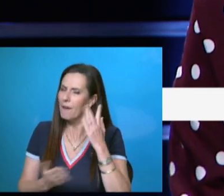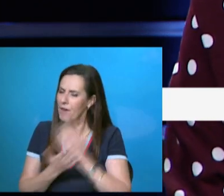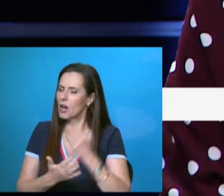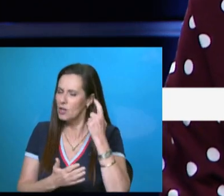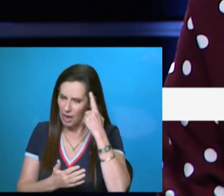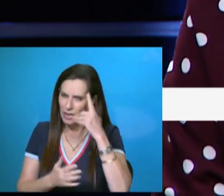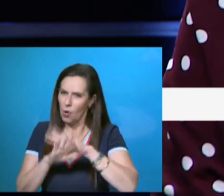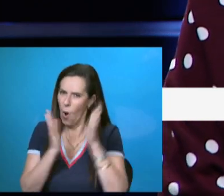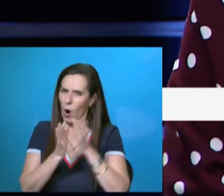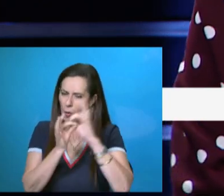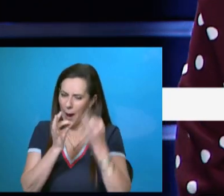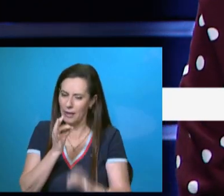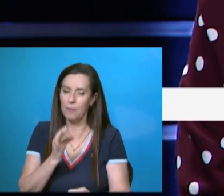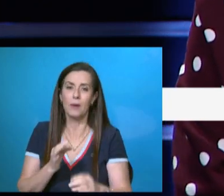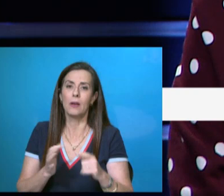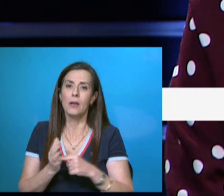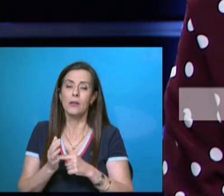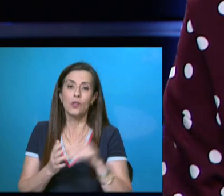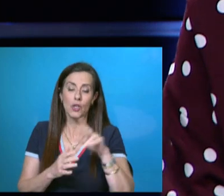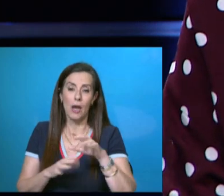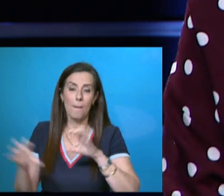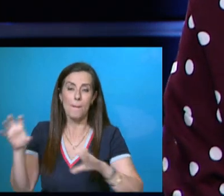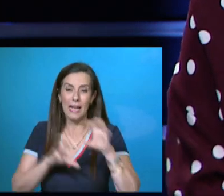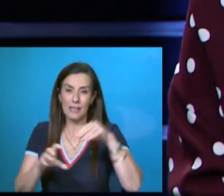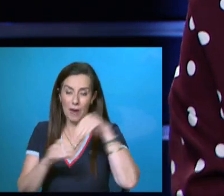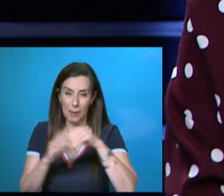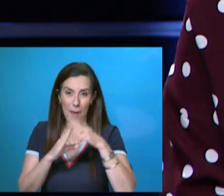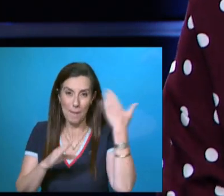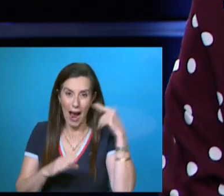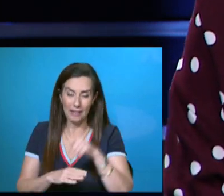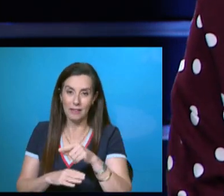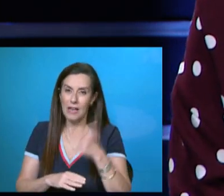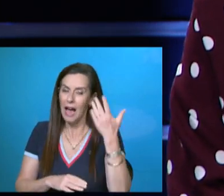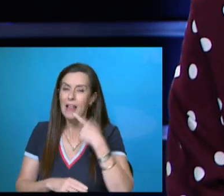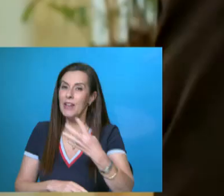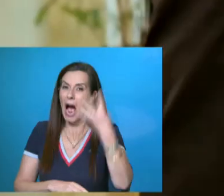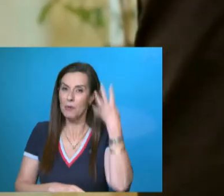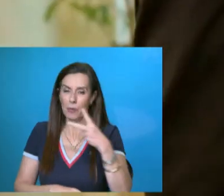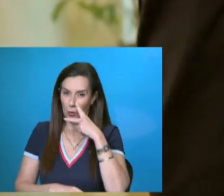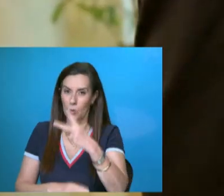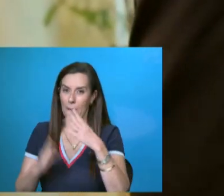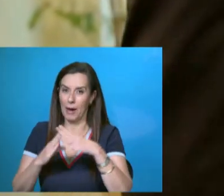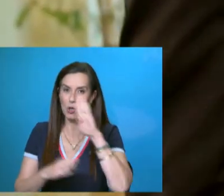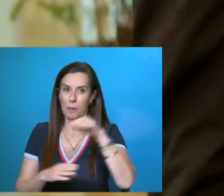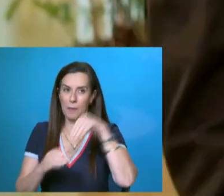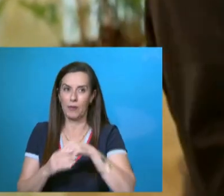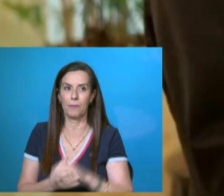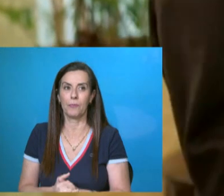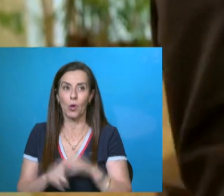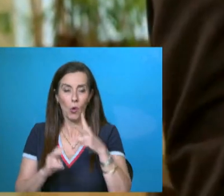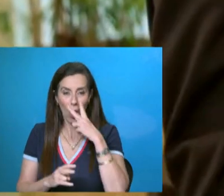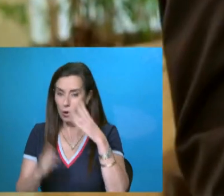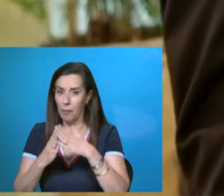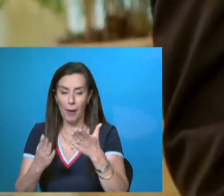במיוחד בביקור של מעצב הפנים, משה גלמין בבית. זה היה לפני 4 שנים. תוכל לראות את הבית